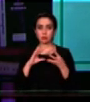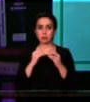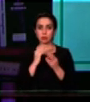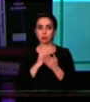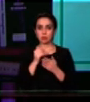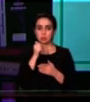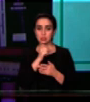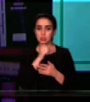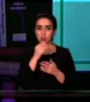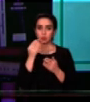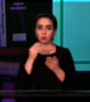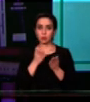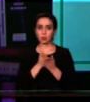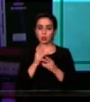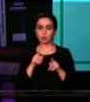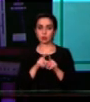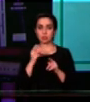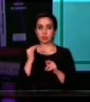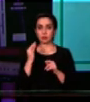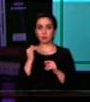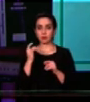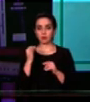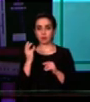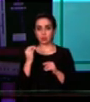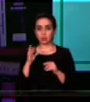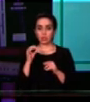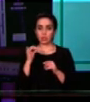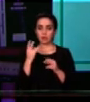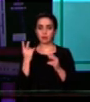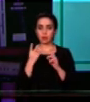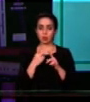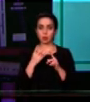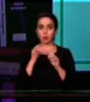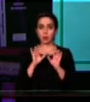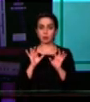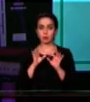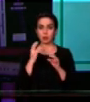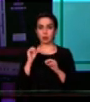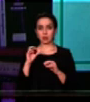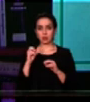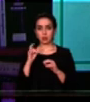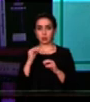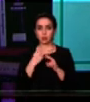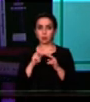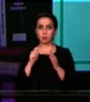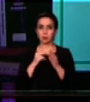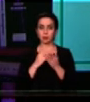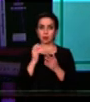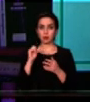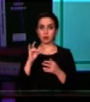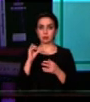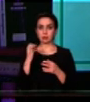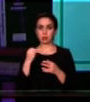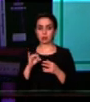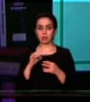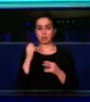критерий скрытности методом симметричного шифрования. И второй вопрос – объяснить алгоритм формирования ключей по методу RSA.